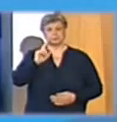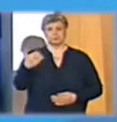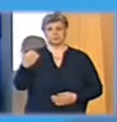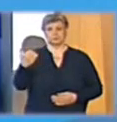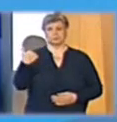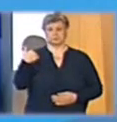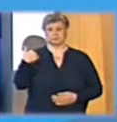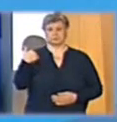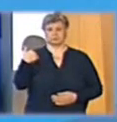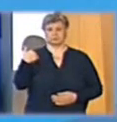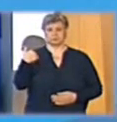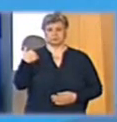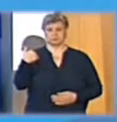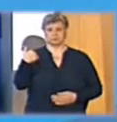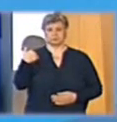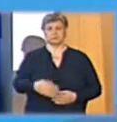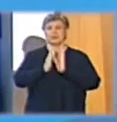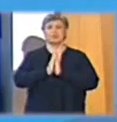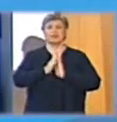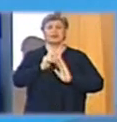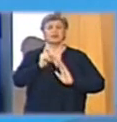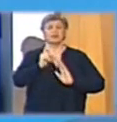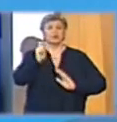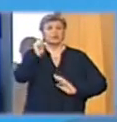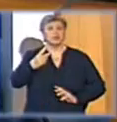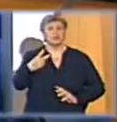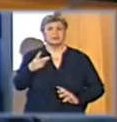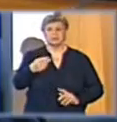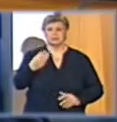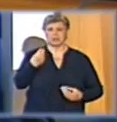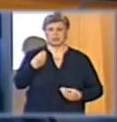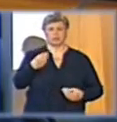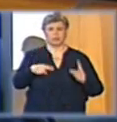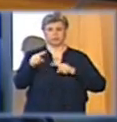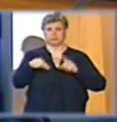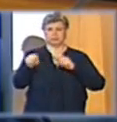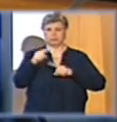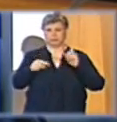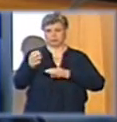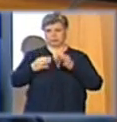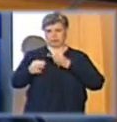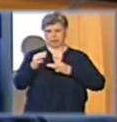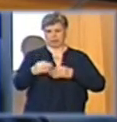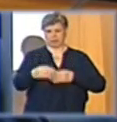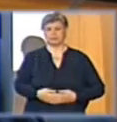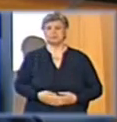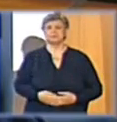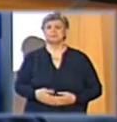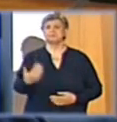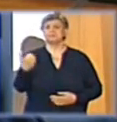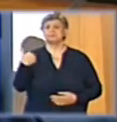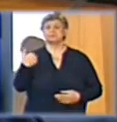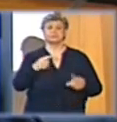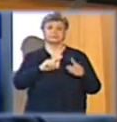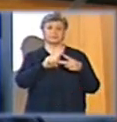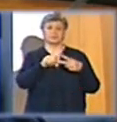αλλάστολατε λίγο εσείς το όνομα και το μέσο. Ναι, Καλογεροπούλα από Παραπολιτικά. Θέλω δύο πράγματα να ρωτήσω. Σε ό,τι αφορά τον εκλογικό